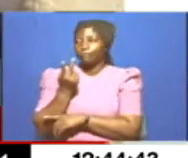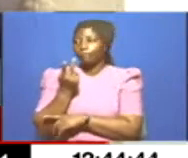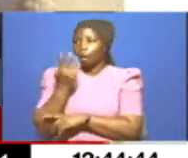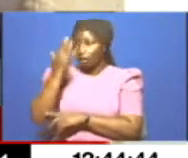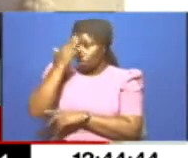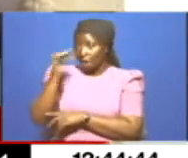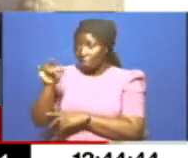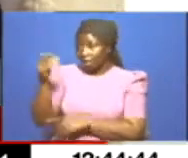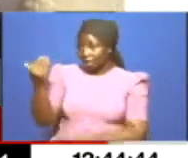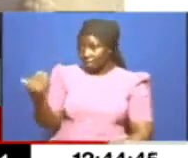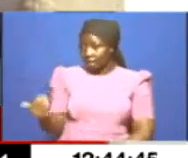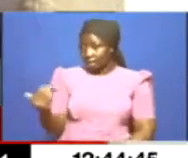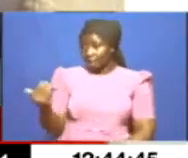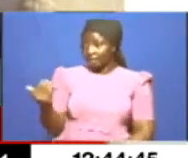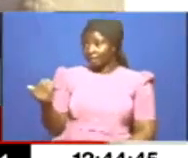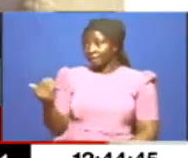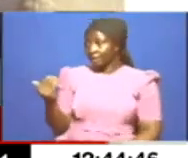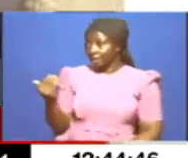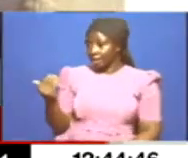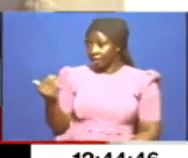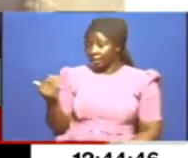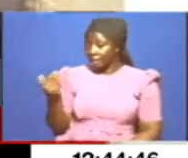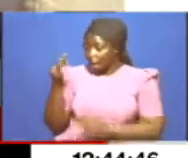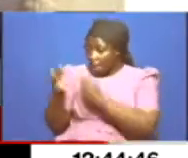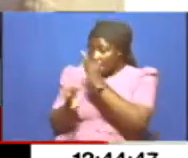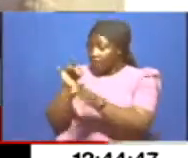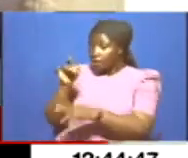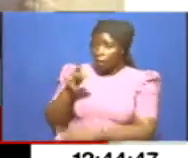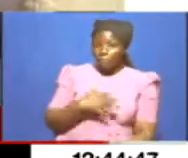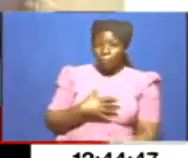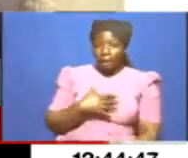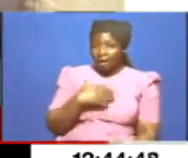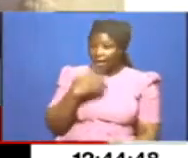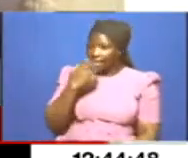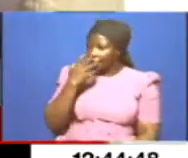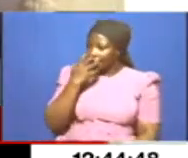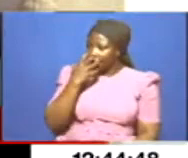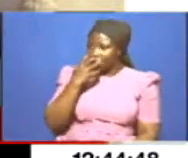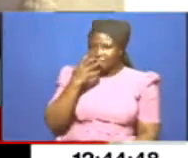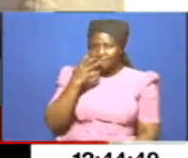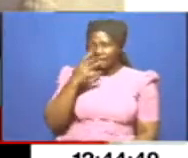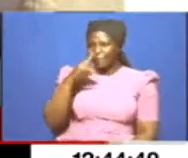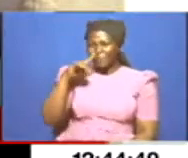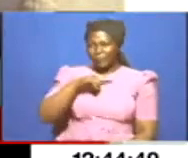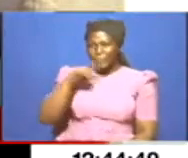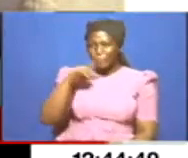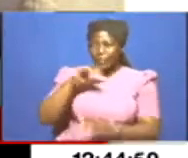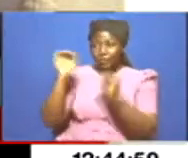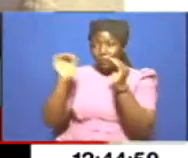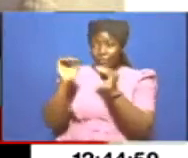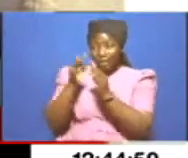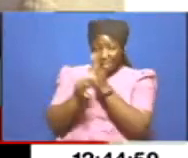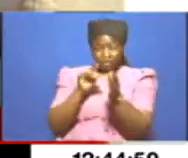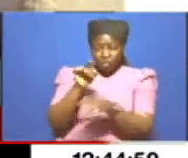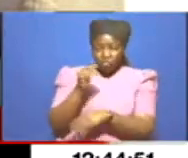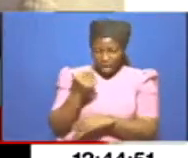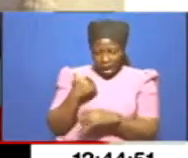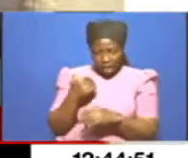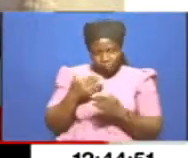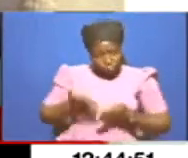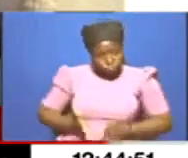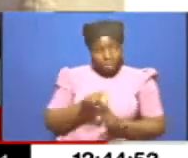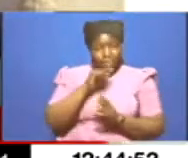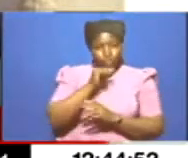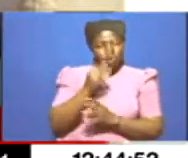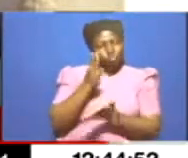yule usipokuwa yani na ukali kidogo kama ni kijana, kwa kweli mambo yanaweza kwenda vibaya. Lakini pia